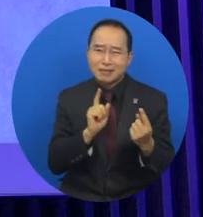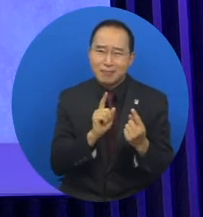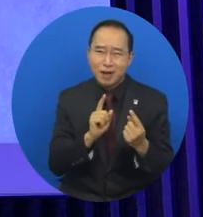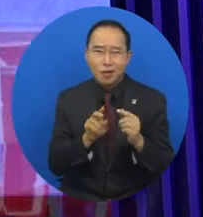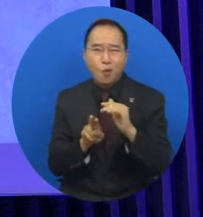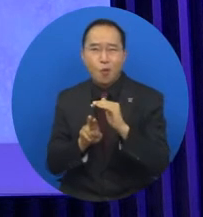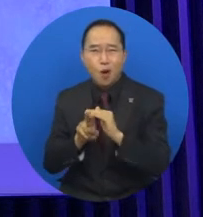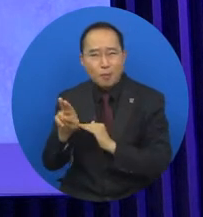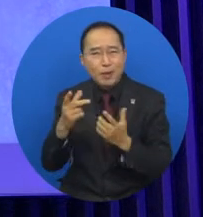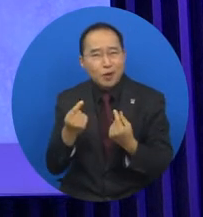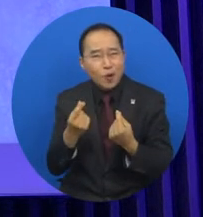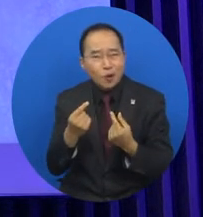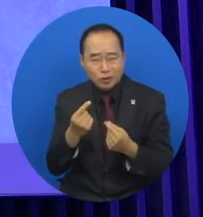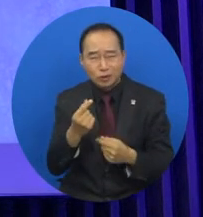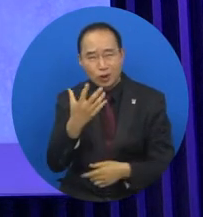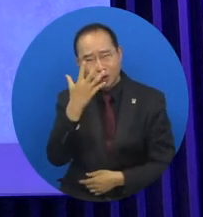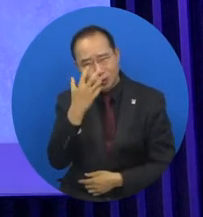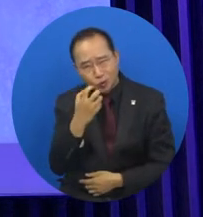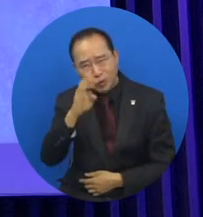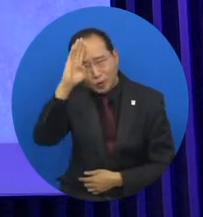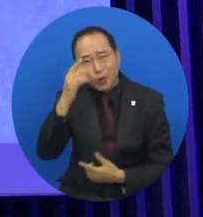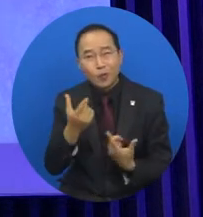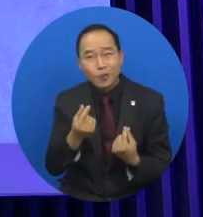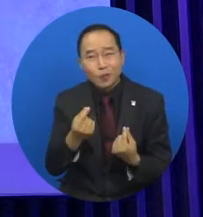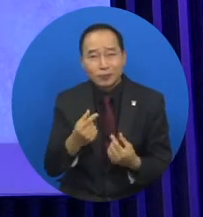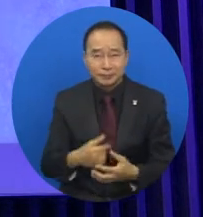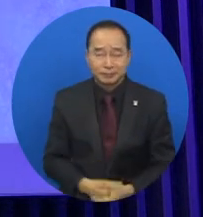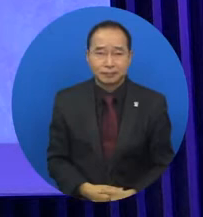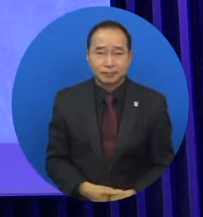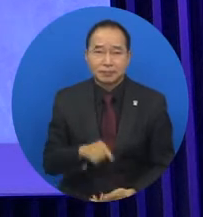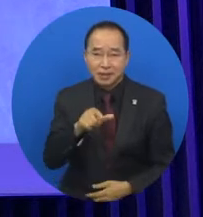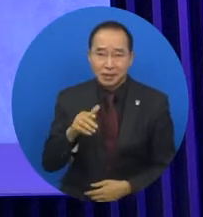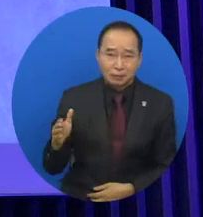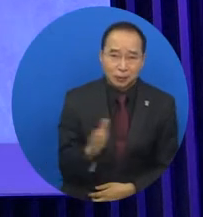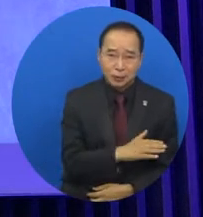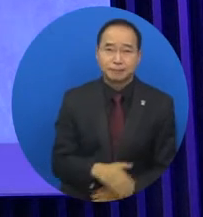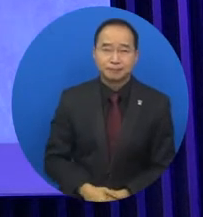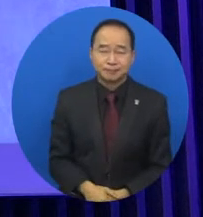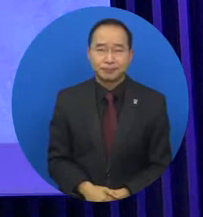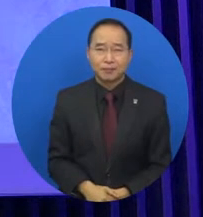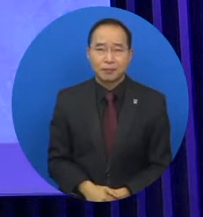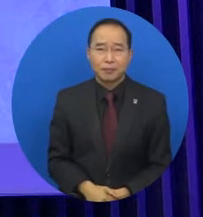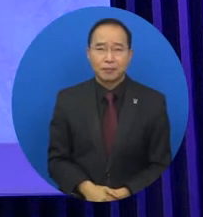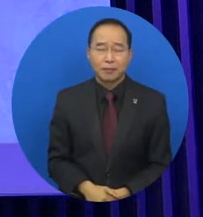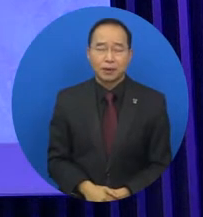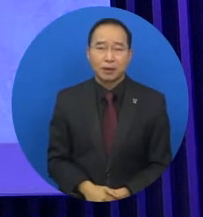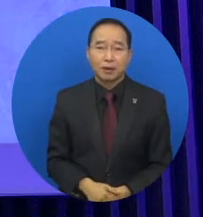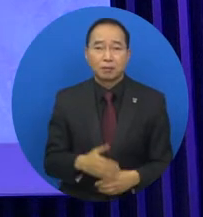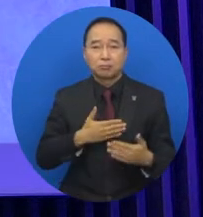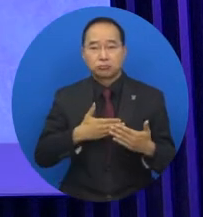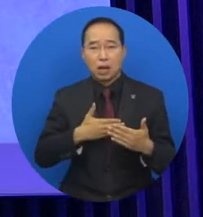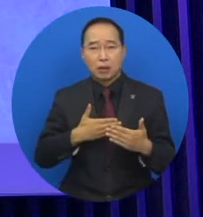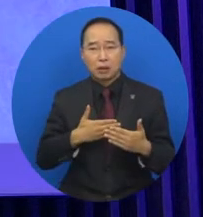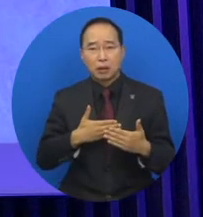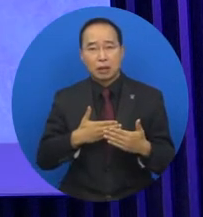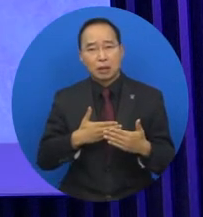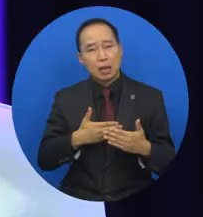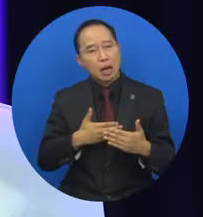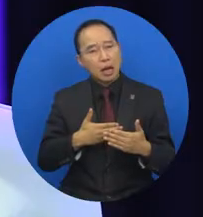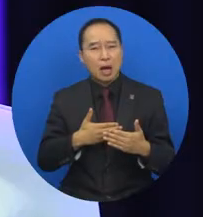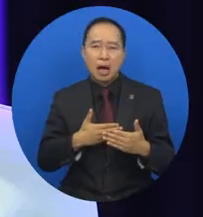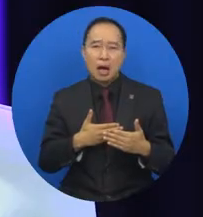설명을 해보면 불안 직면 해피 같은 우울증 같은 거였겠죠. 그때부터